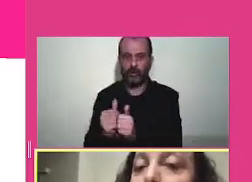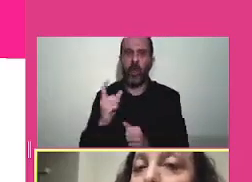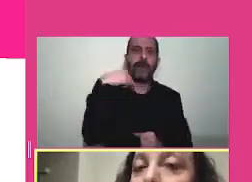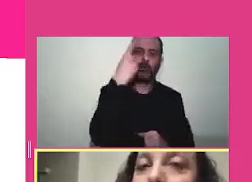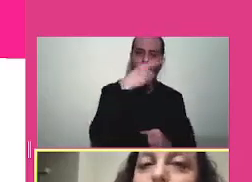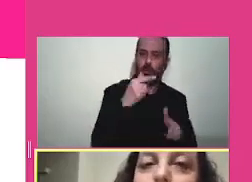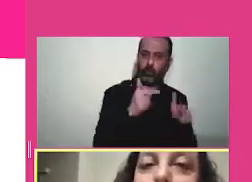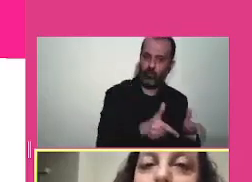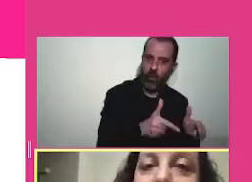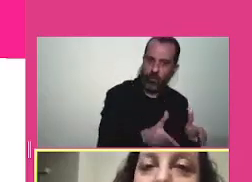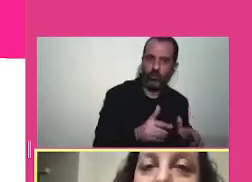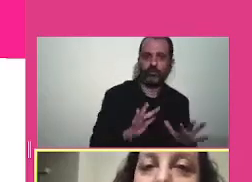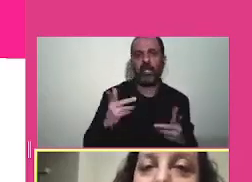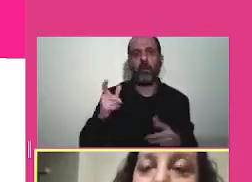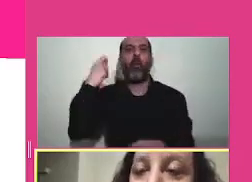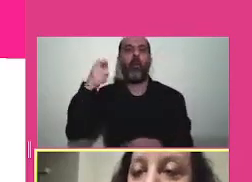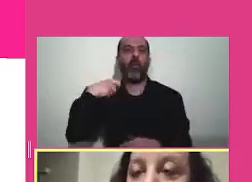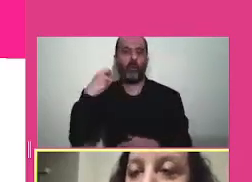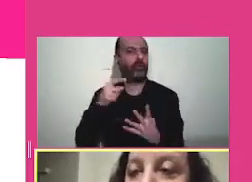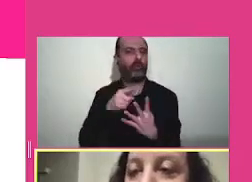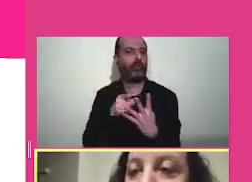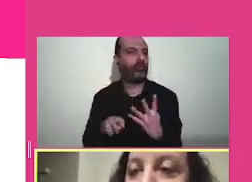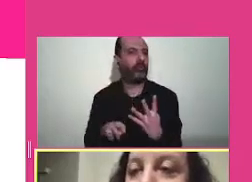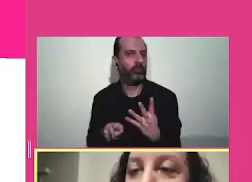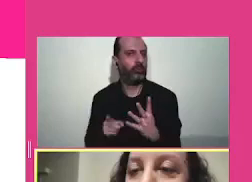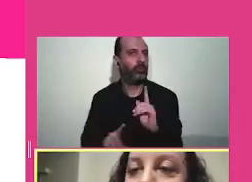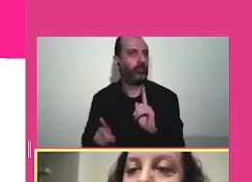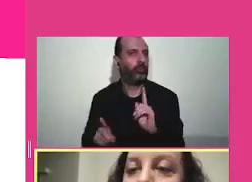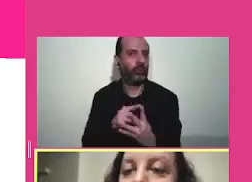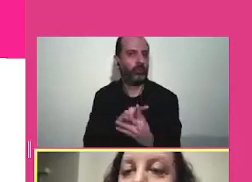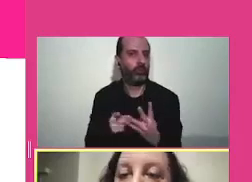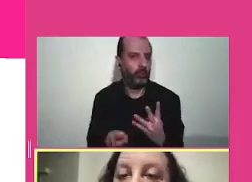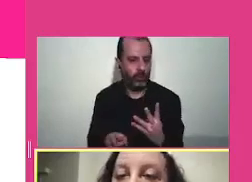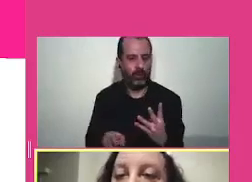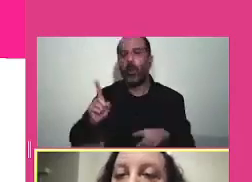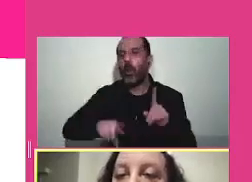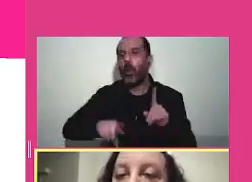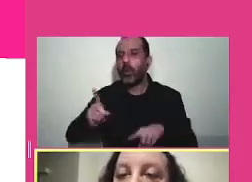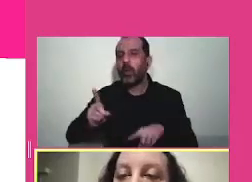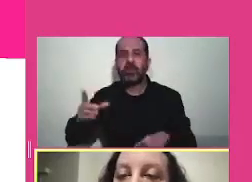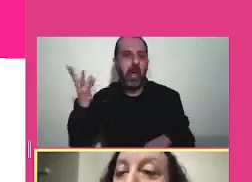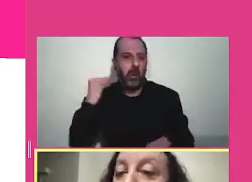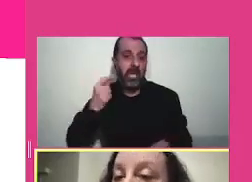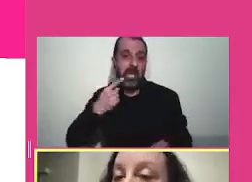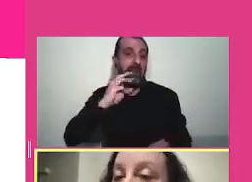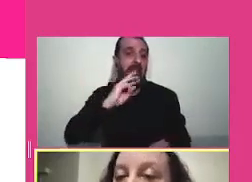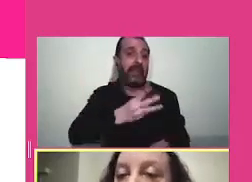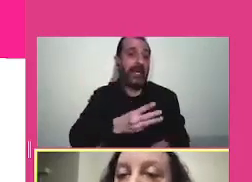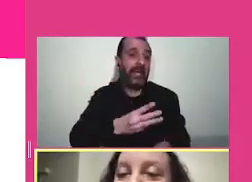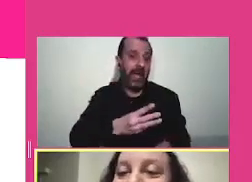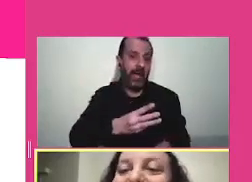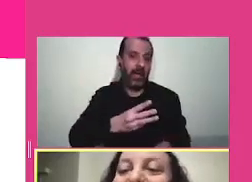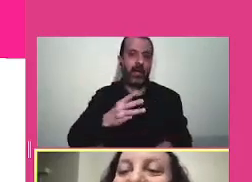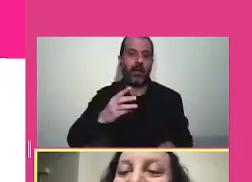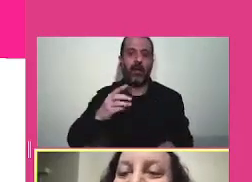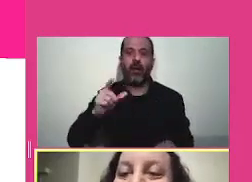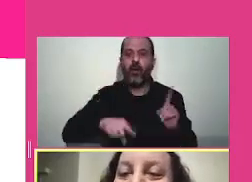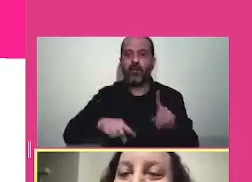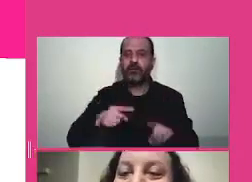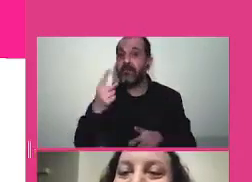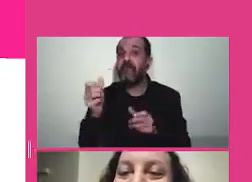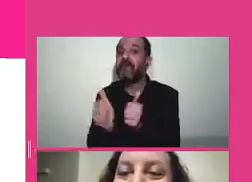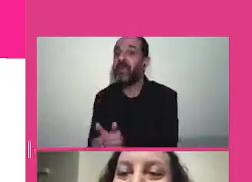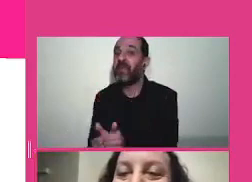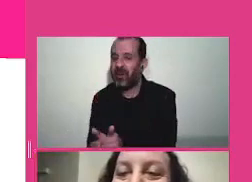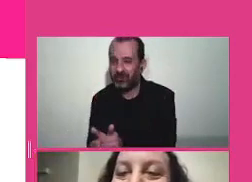βοηθός, γονιός. Το 3 ακούω μια απάντηση, να δω λίγο και τι έχετε γράψει. 3-3 φίλος, λέει η